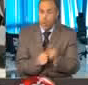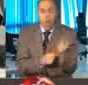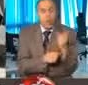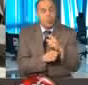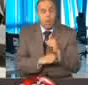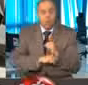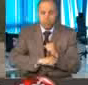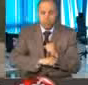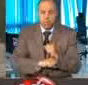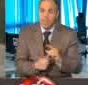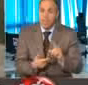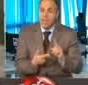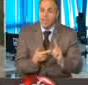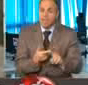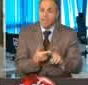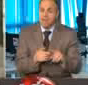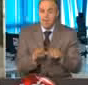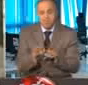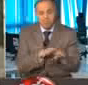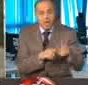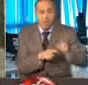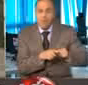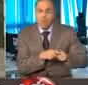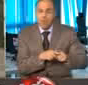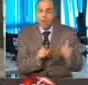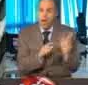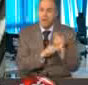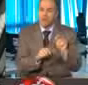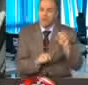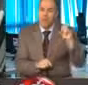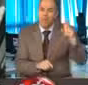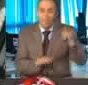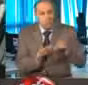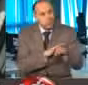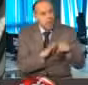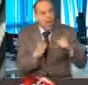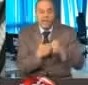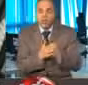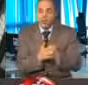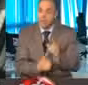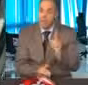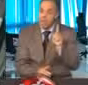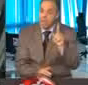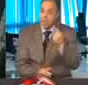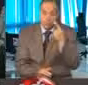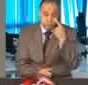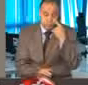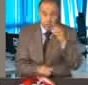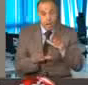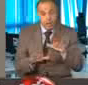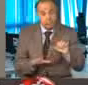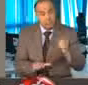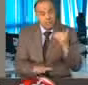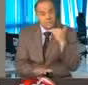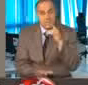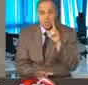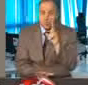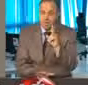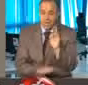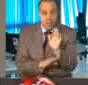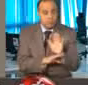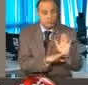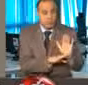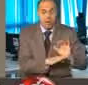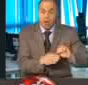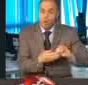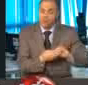السرعة وتطبيق المجاوزة الممنوعة وعدم احترام إشارات المرور، ما يتطلب اتخاذ إجراءات عاجلة للوقاية من